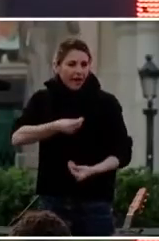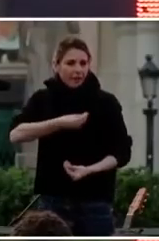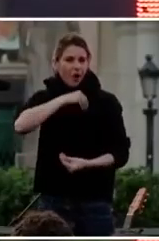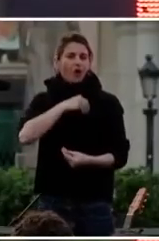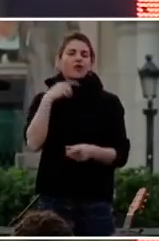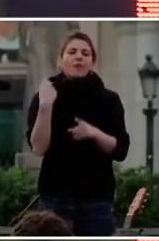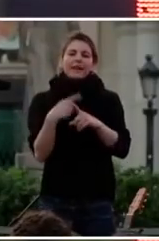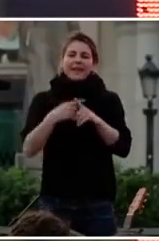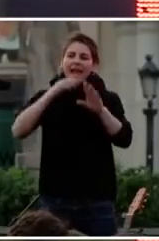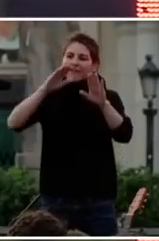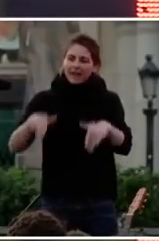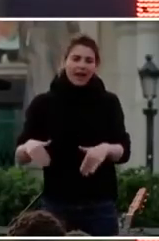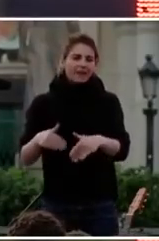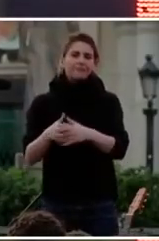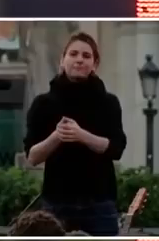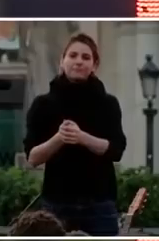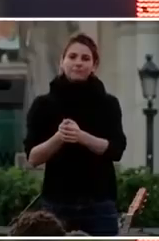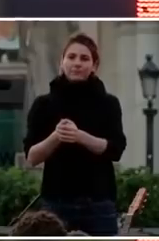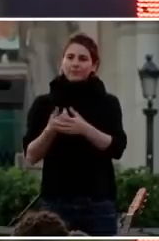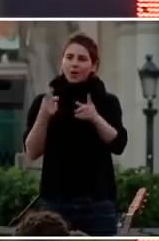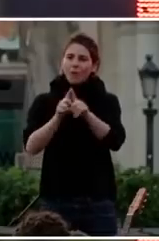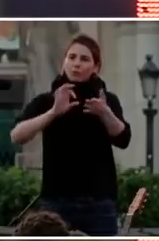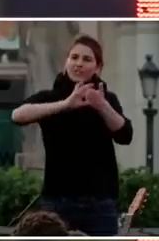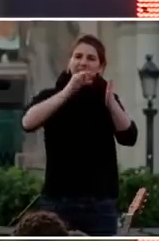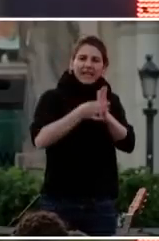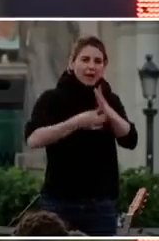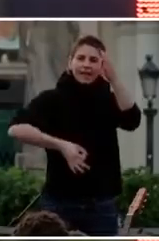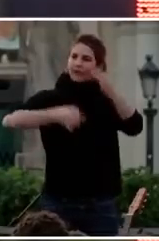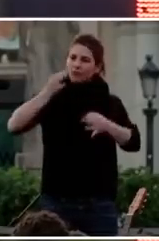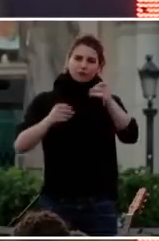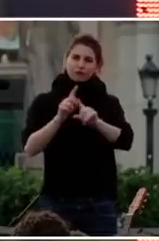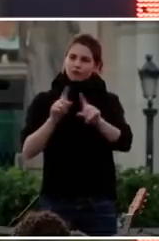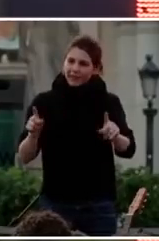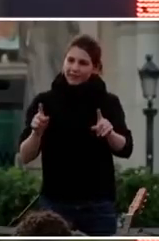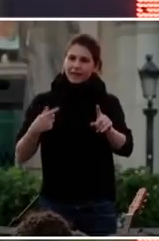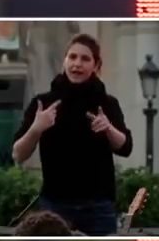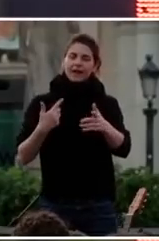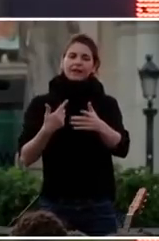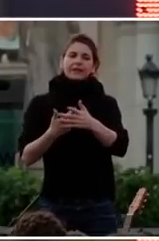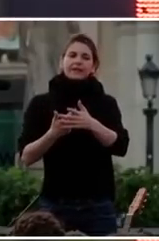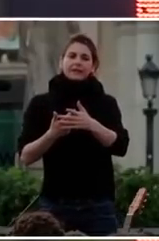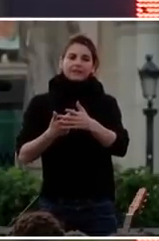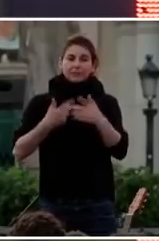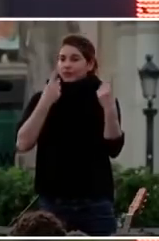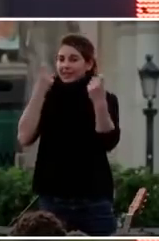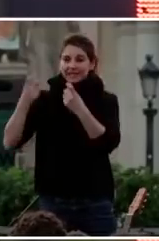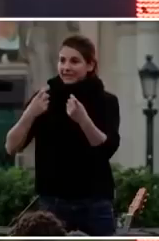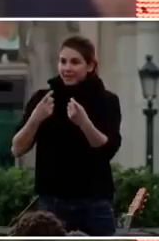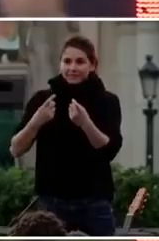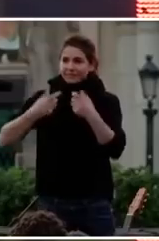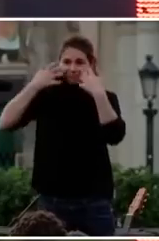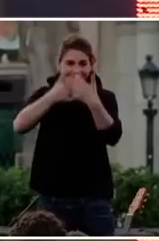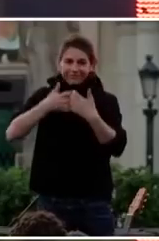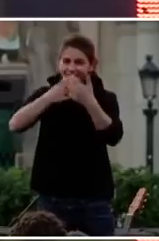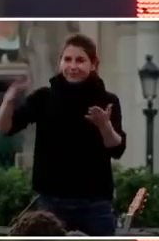que desafia un sistema d'injustícia i està disposat a fer el que calgui per demostrar que hi